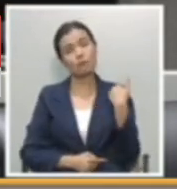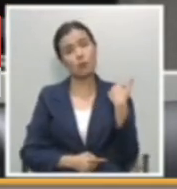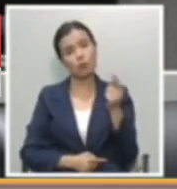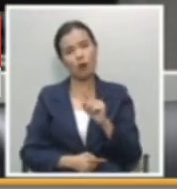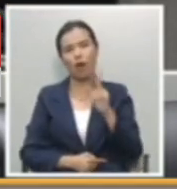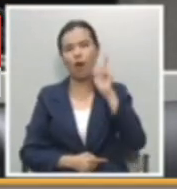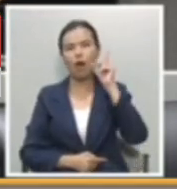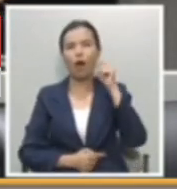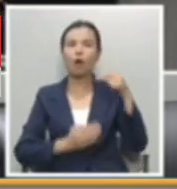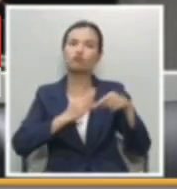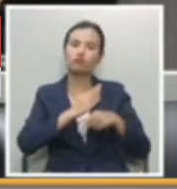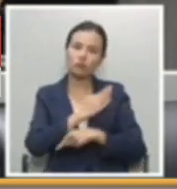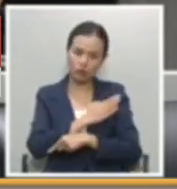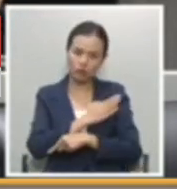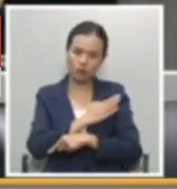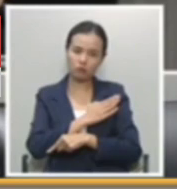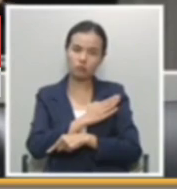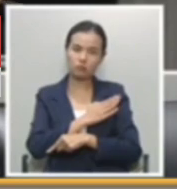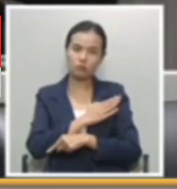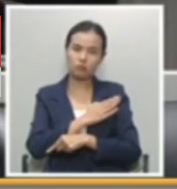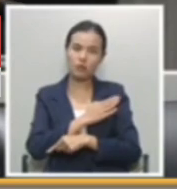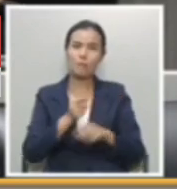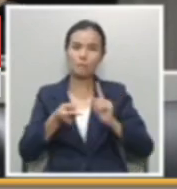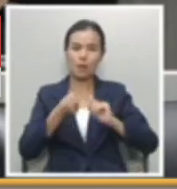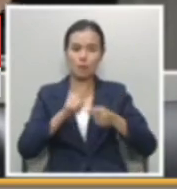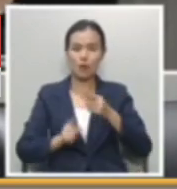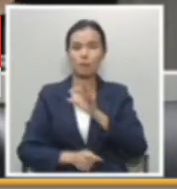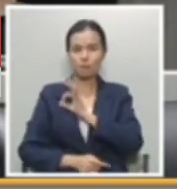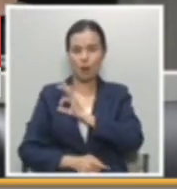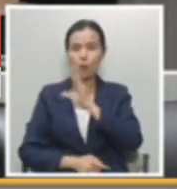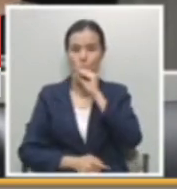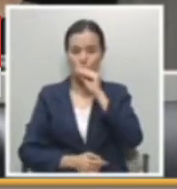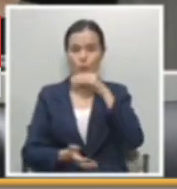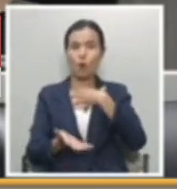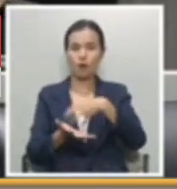ข่าวการทุจริตคอร์รัปชันเดี๋ยวจะมีเพื่อนสมาชิกมาพูดในรายละเอียด